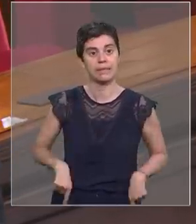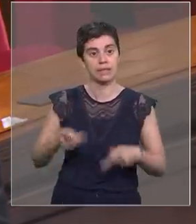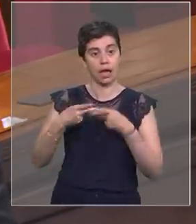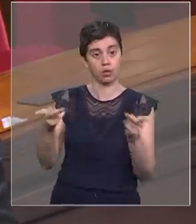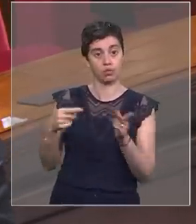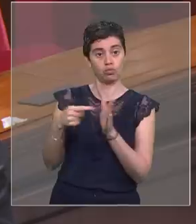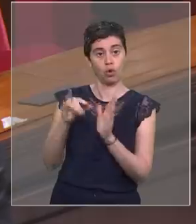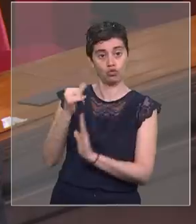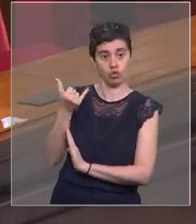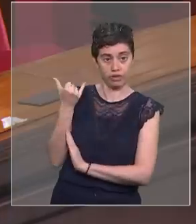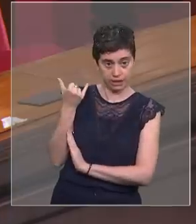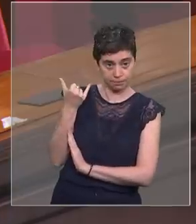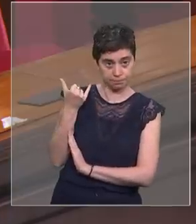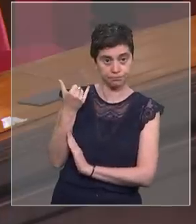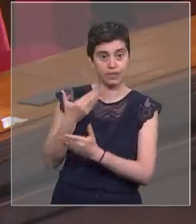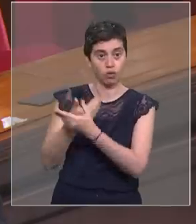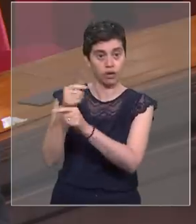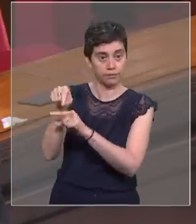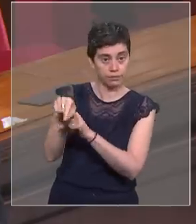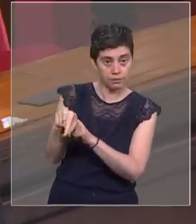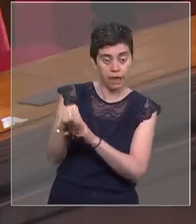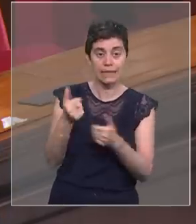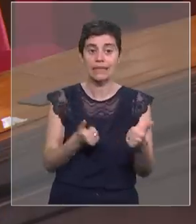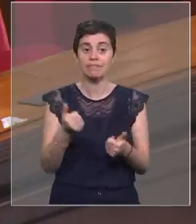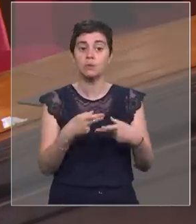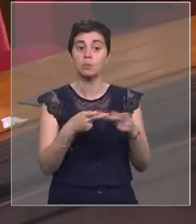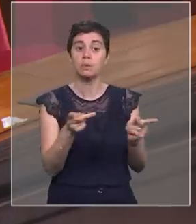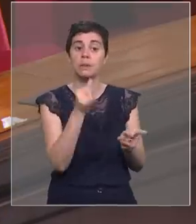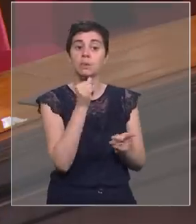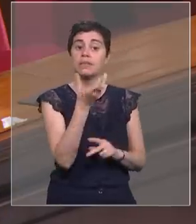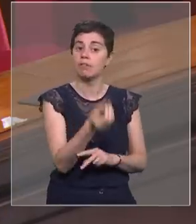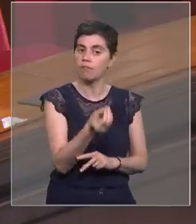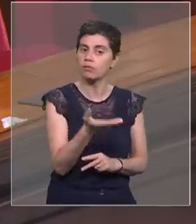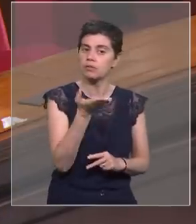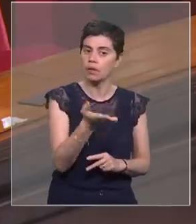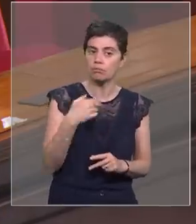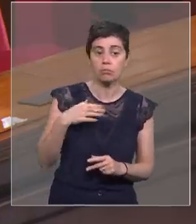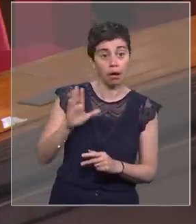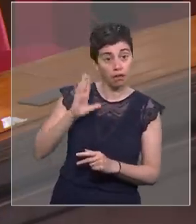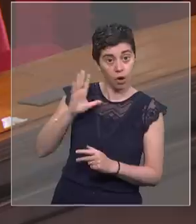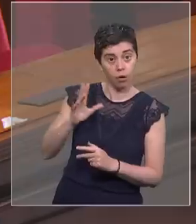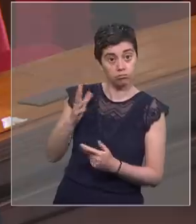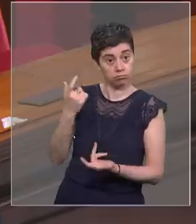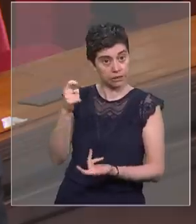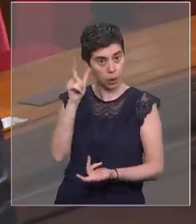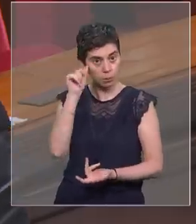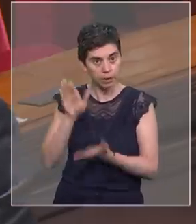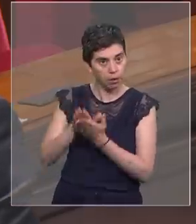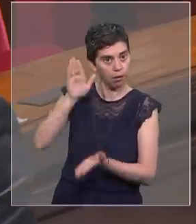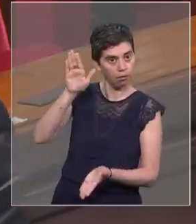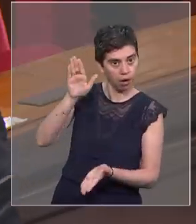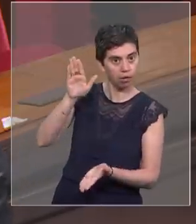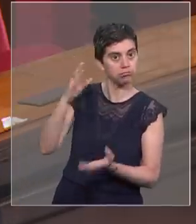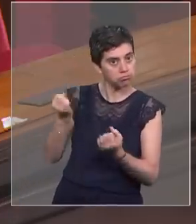jeudi dernier à Angers concernant le service public de la petite enfance. C'était une promesse, un engagement du Président de la République pendant sa